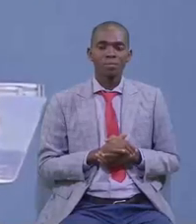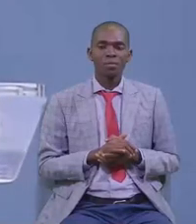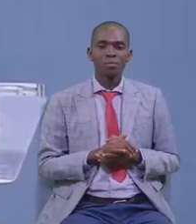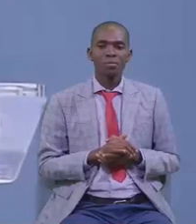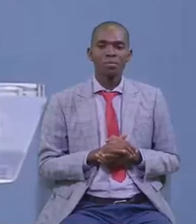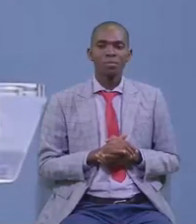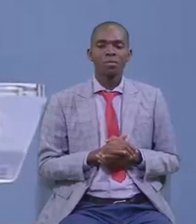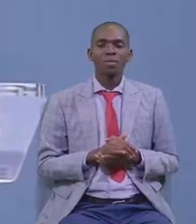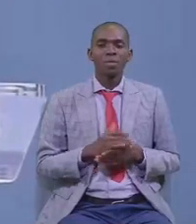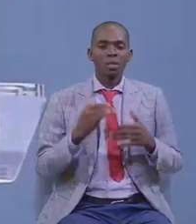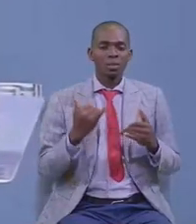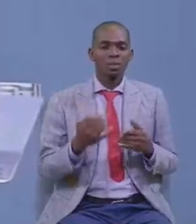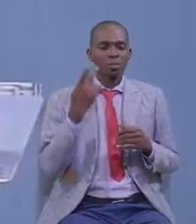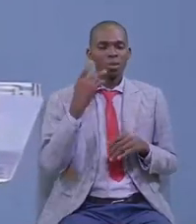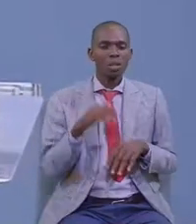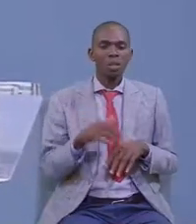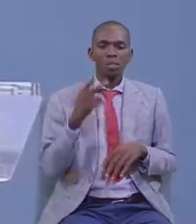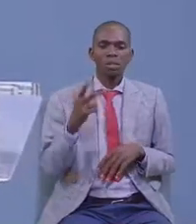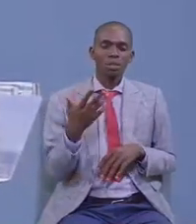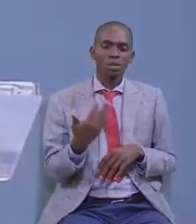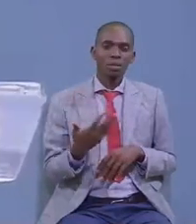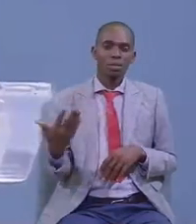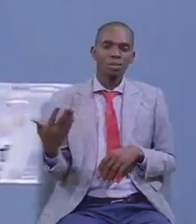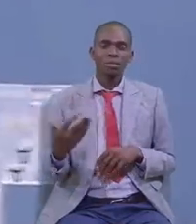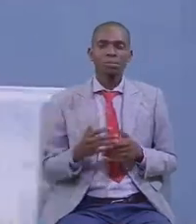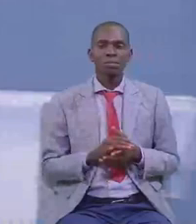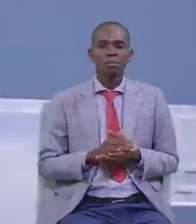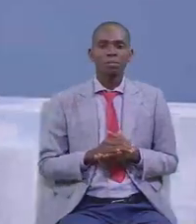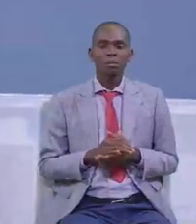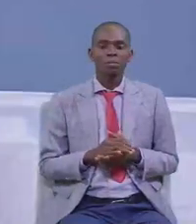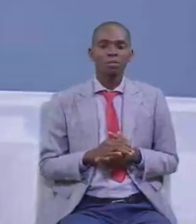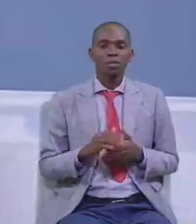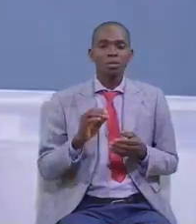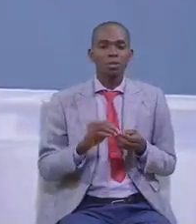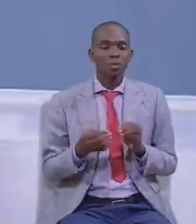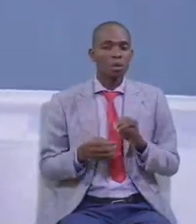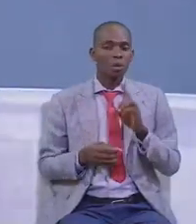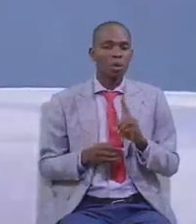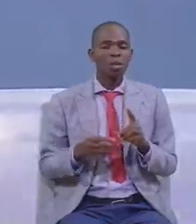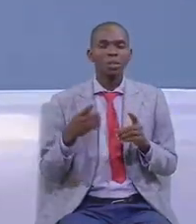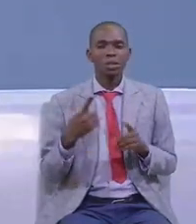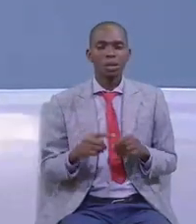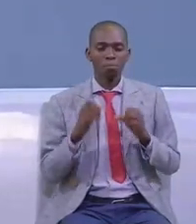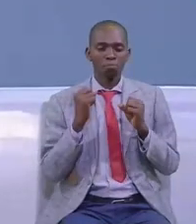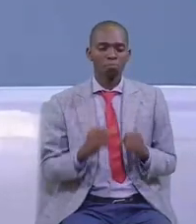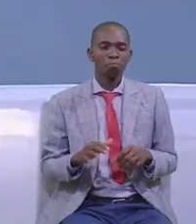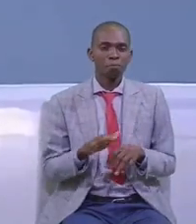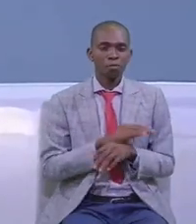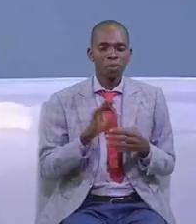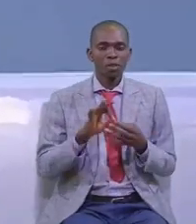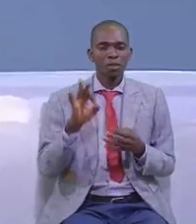Nous allons voir rapidement trois éléments dans le deuxième point. Premièrement, l'Esprit puissant.